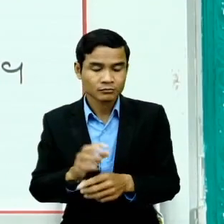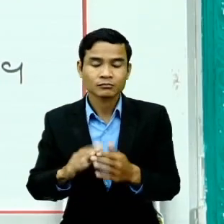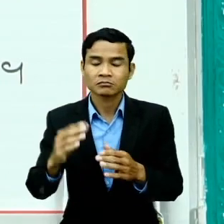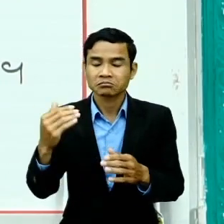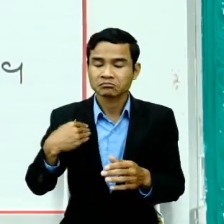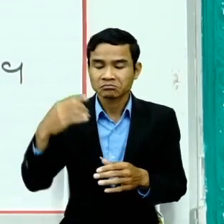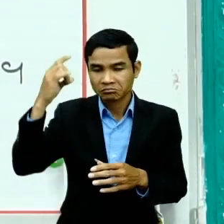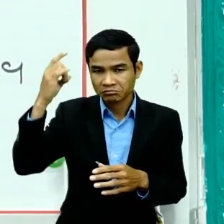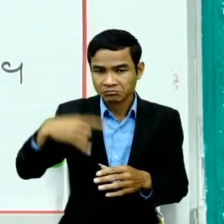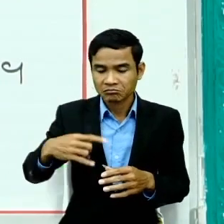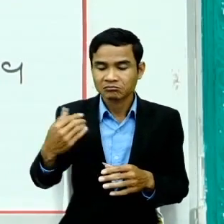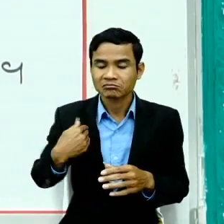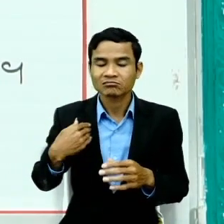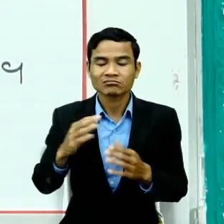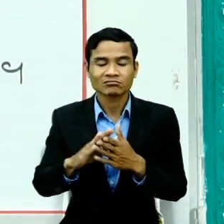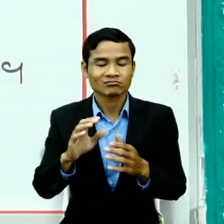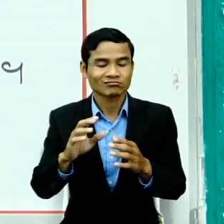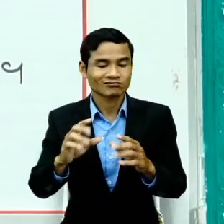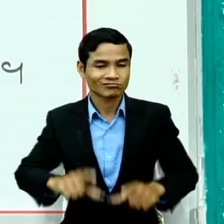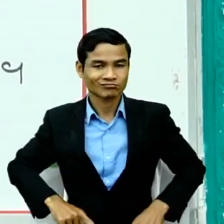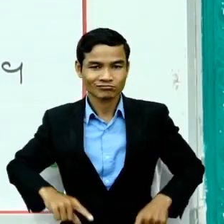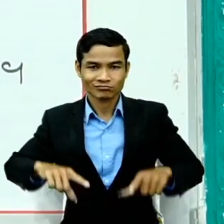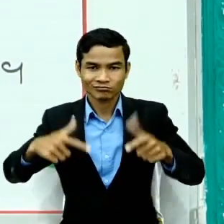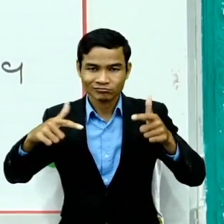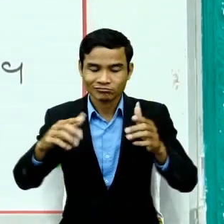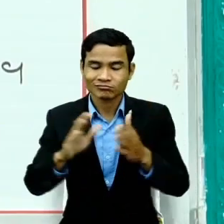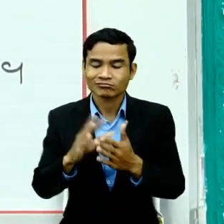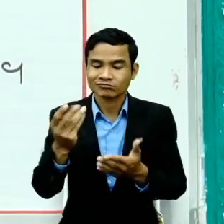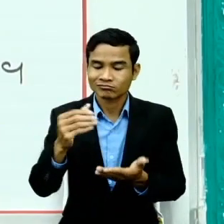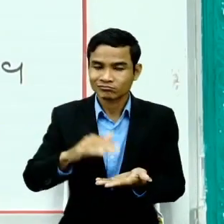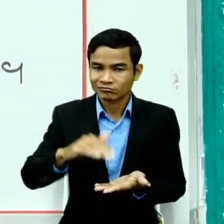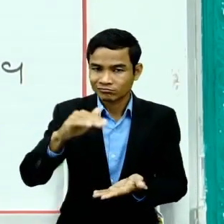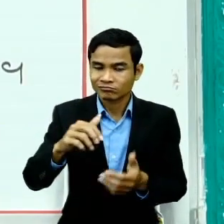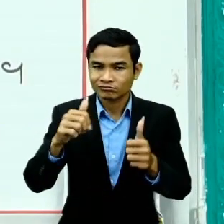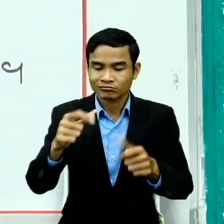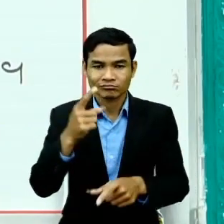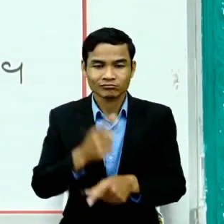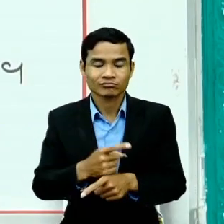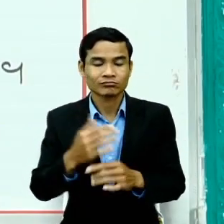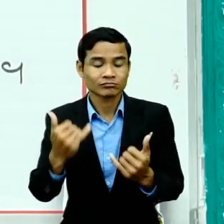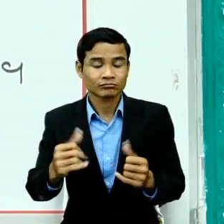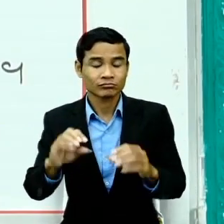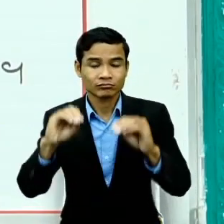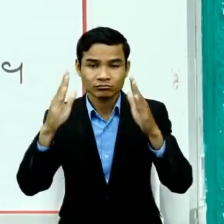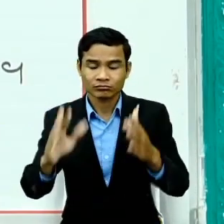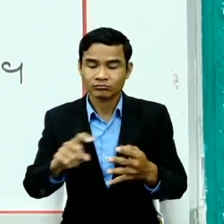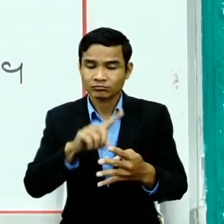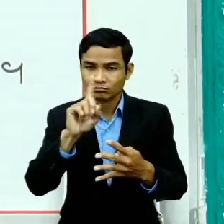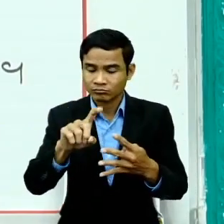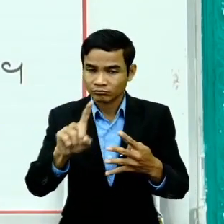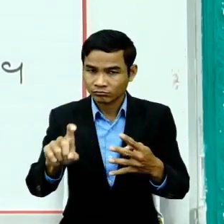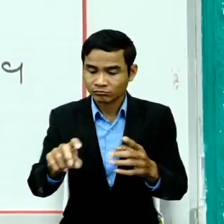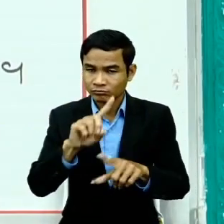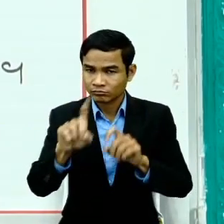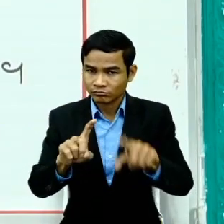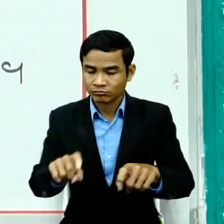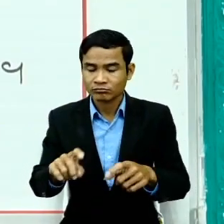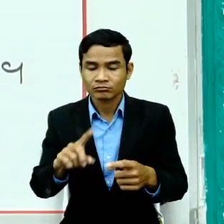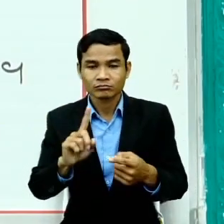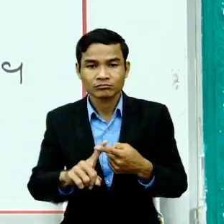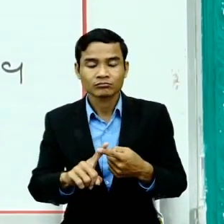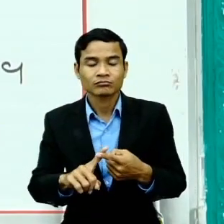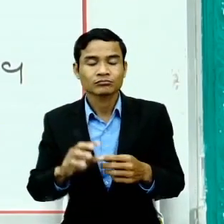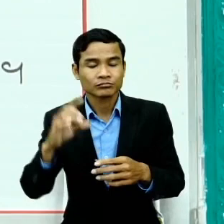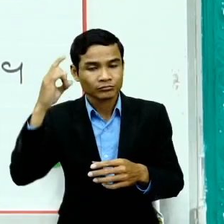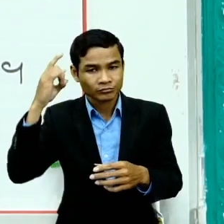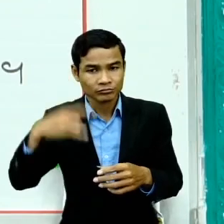thu thiết có trời nè con chà ấy là con thằng ạc thế cha nè cô xua sầm nô con chà ta mấy người đang say miên chồng